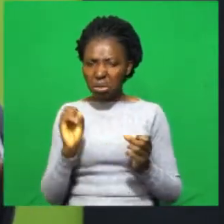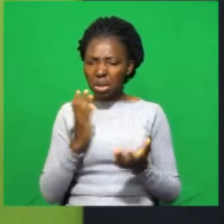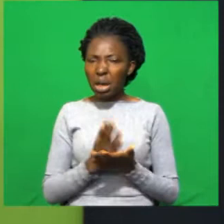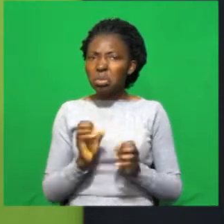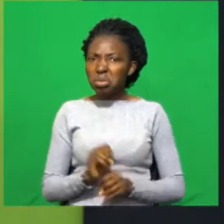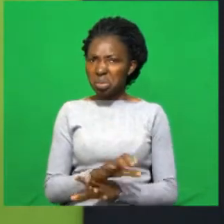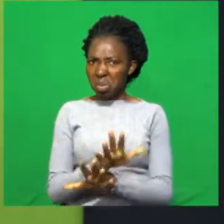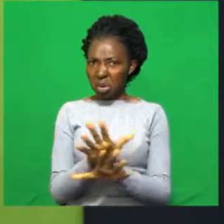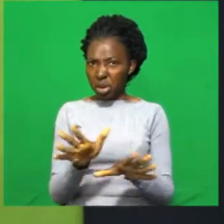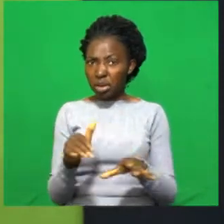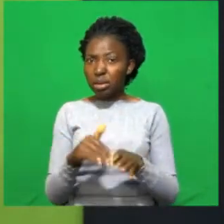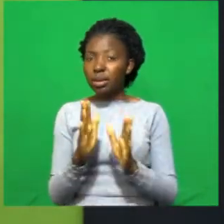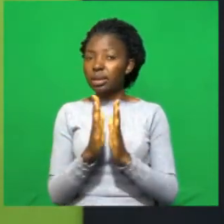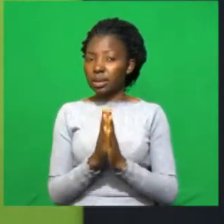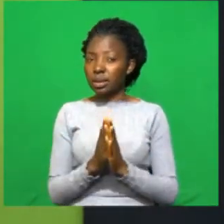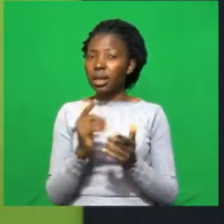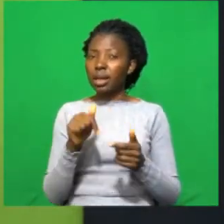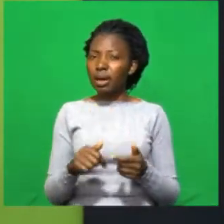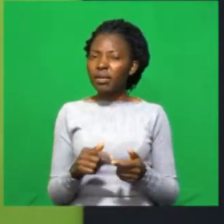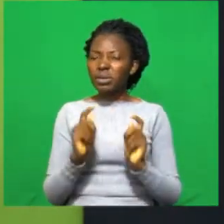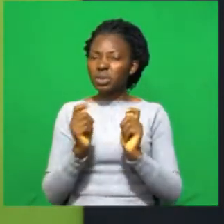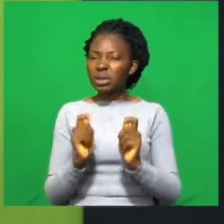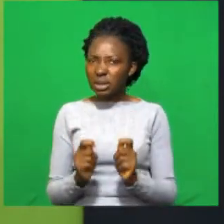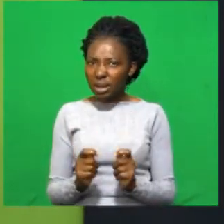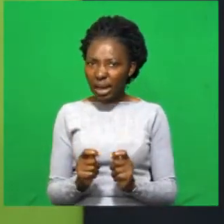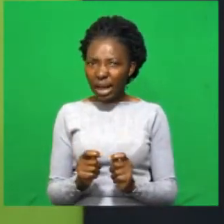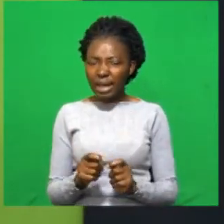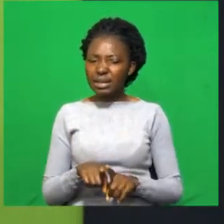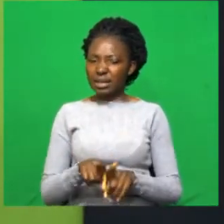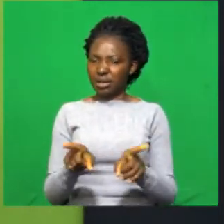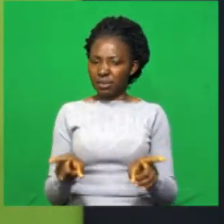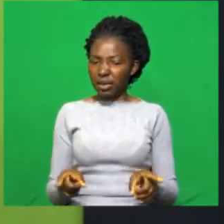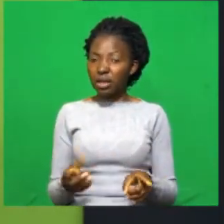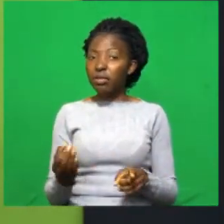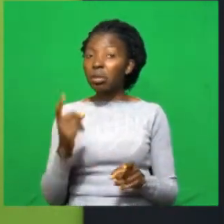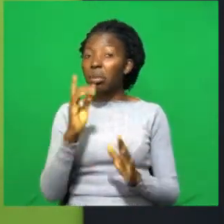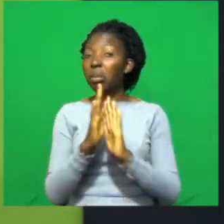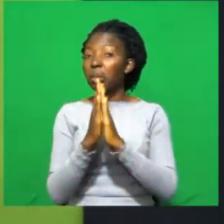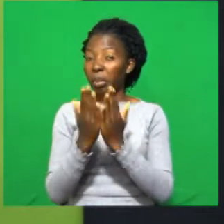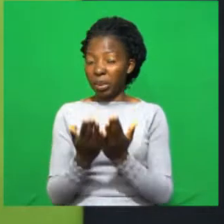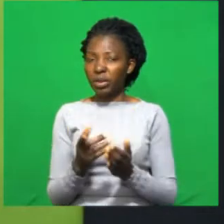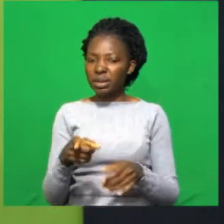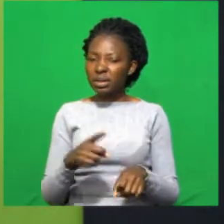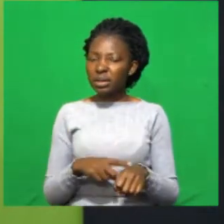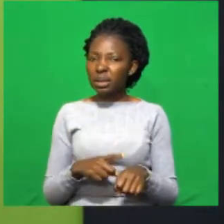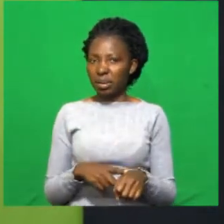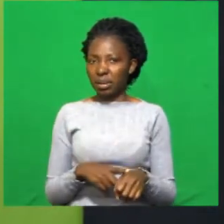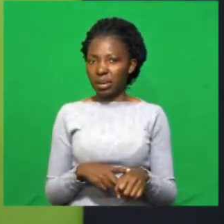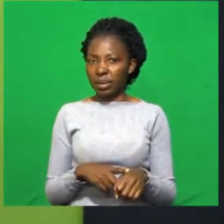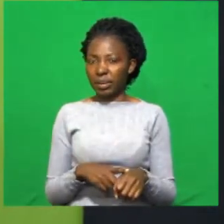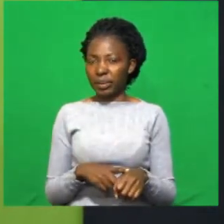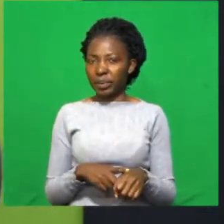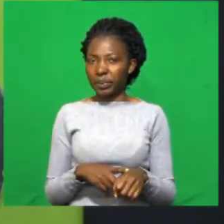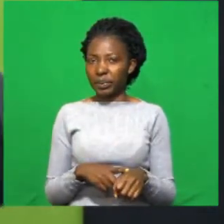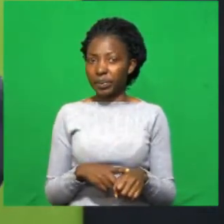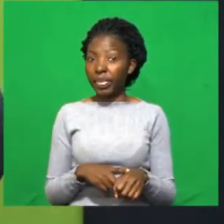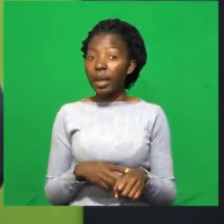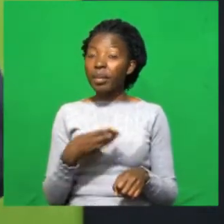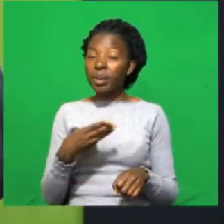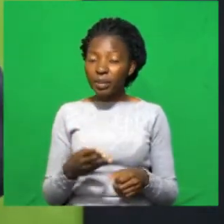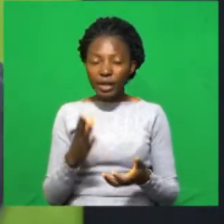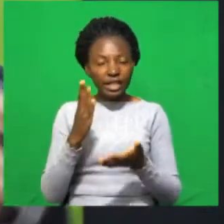mechechi, ndo pakatanga kudzidziswa zvinhu zvisingaenderane neBhaibheri. Saka panguva iyoyo ndo